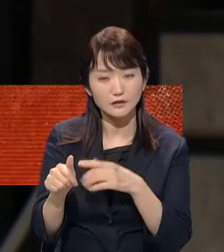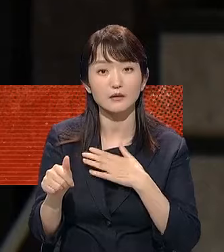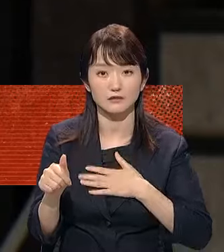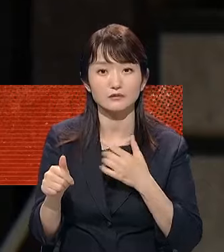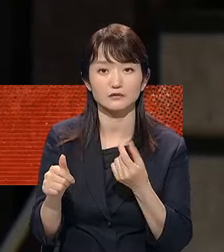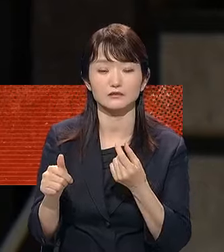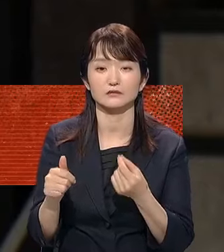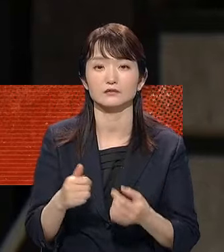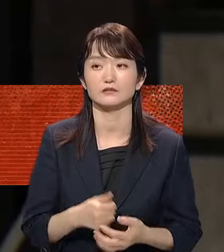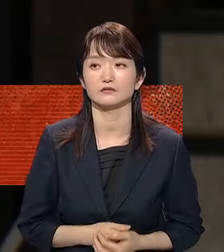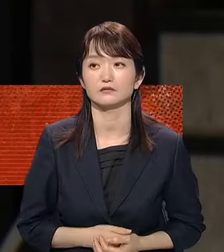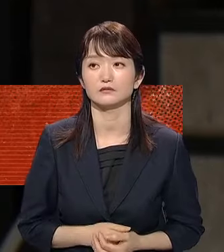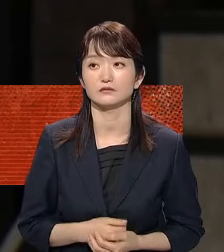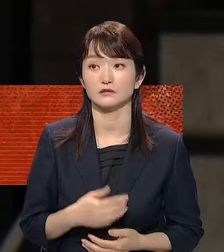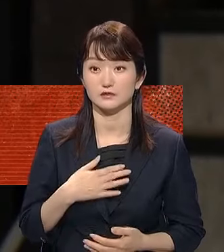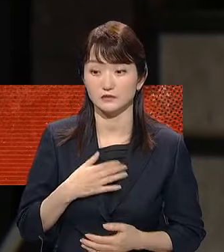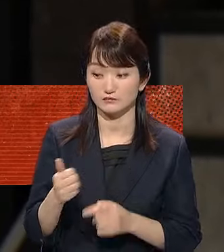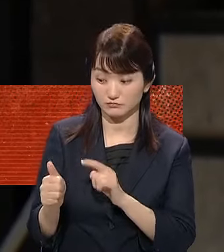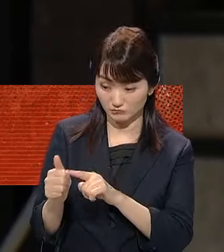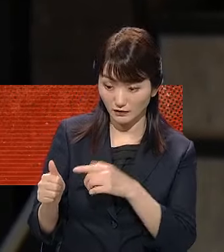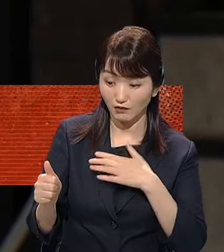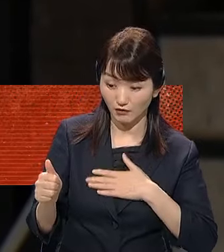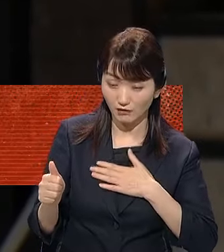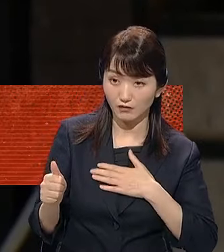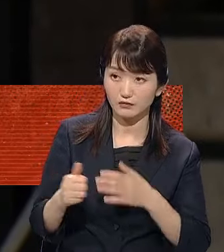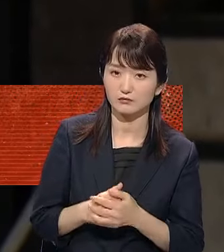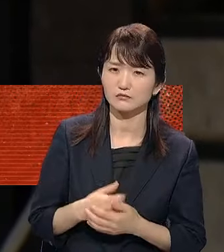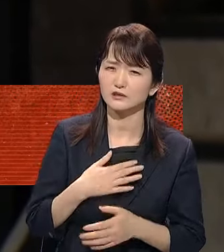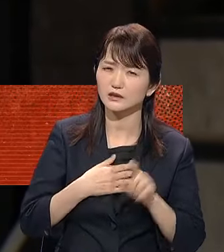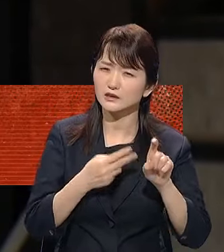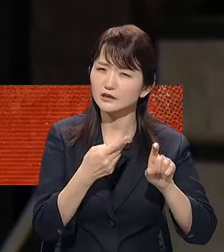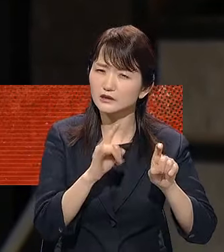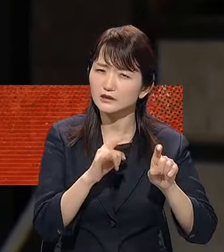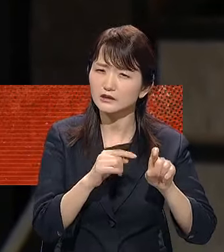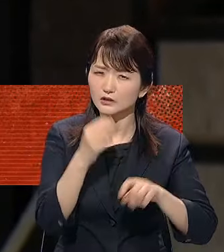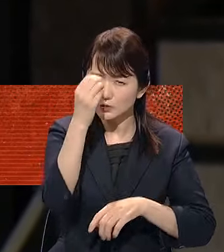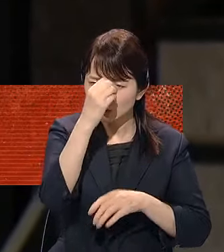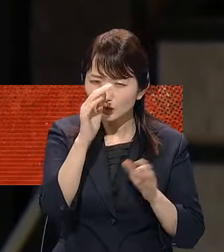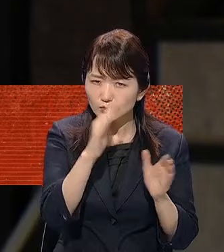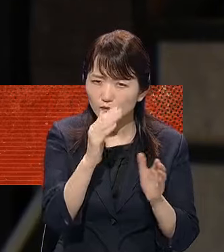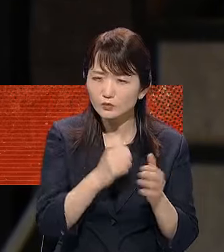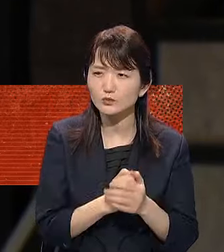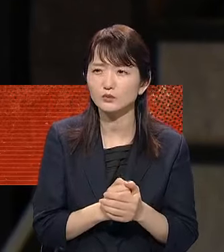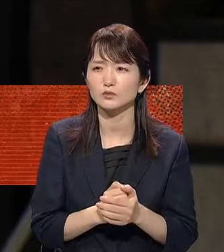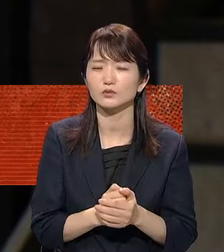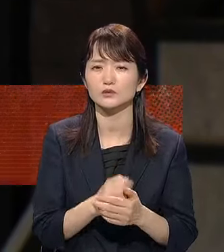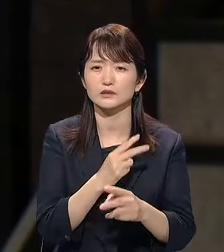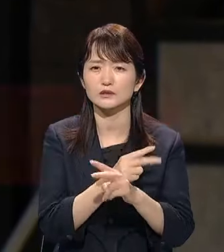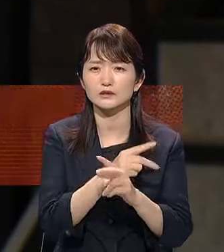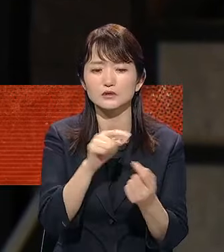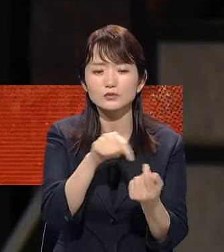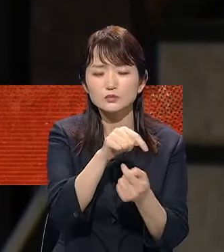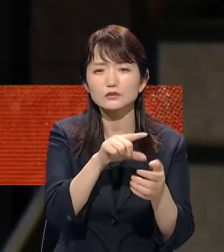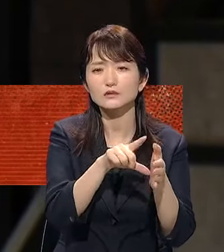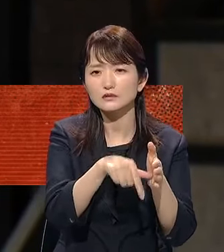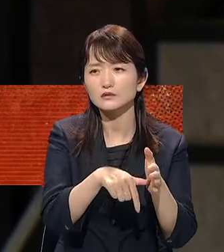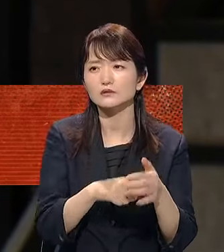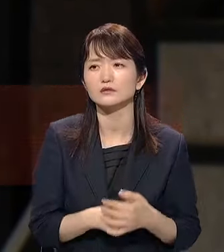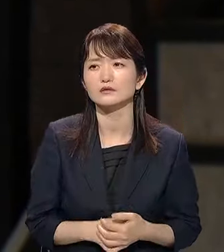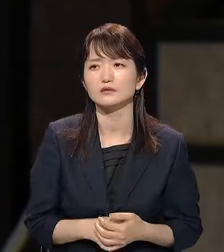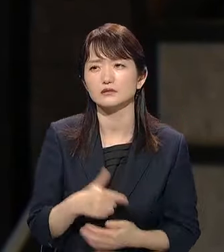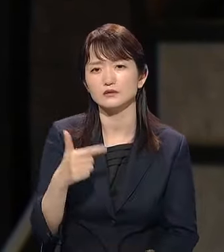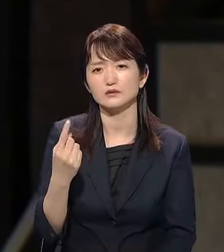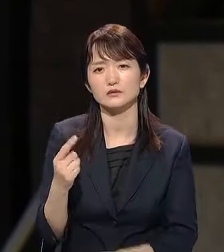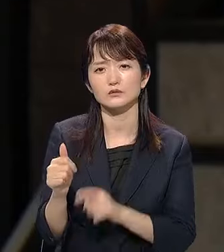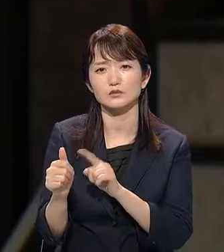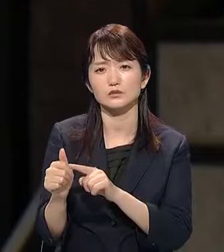얘기를 하는 거예요. 예. 나 이 사람 압니다. 그러면서 내가 10대 고등학생 때 쇼핑몰을 이제 막 운영을 하려고 할 때 그때 노